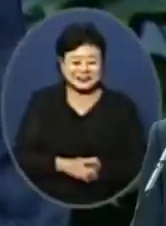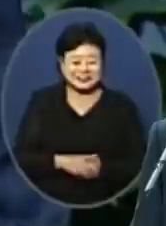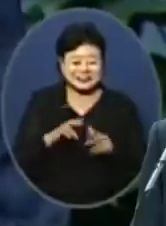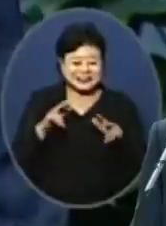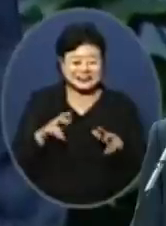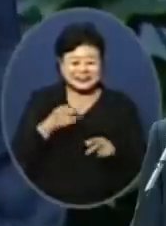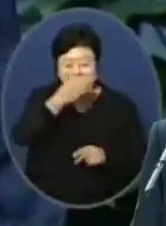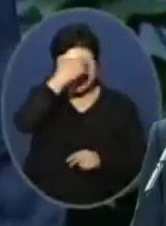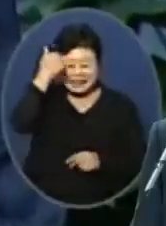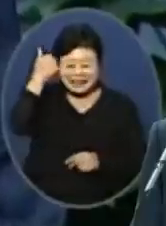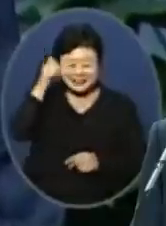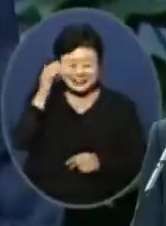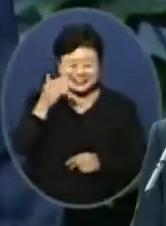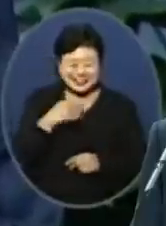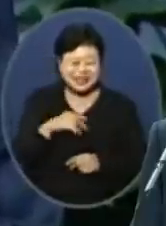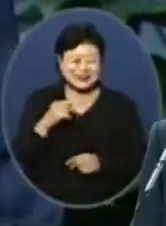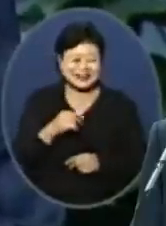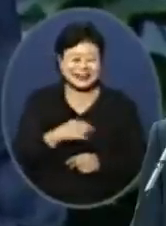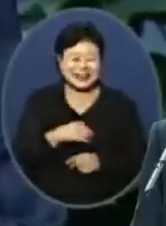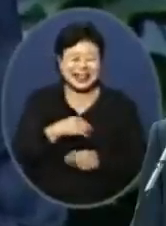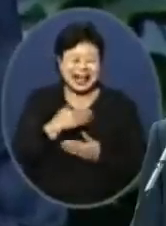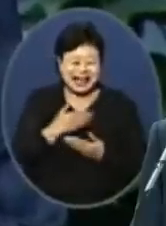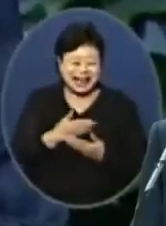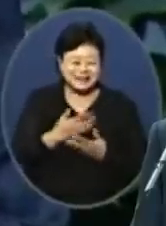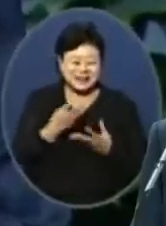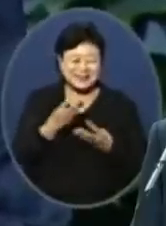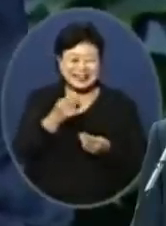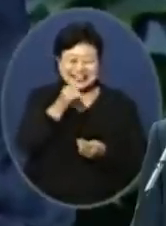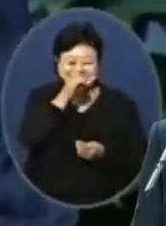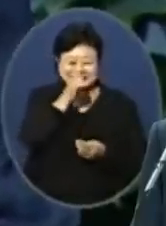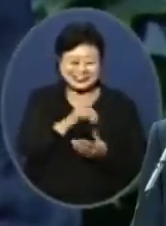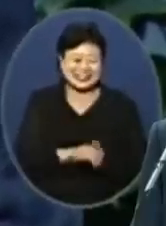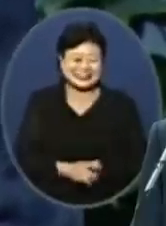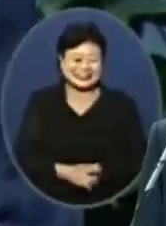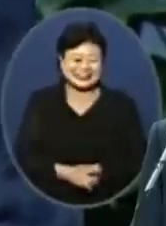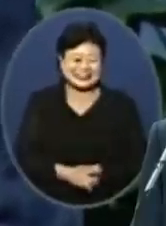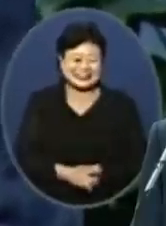지금 할아버지가 되어서 가니까 감개무량합니다.